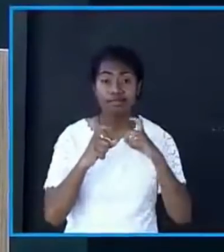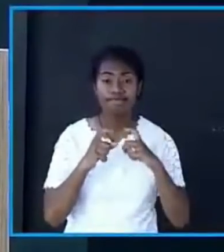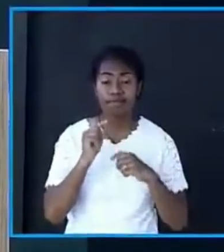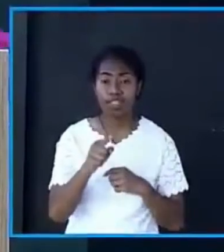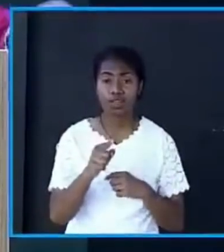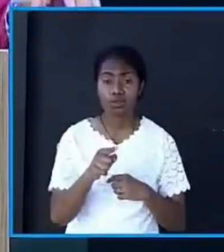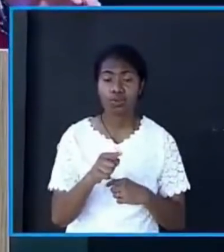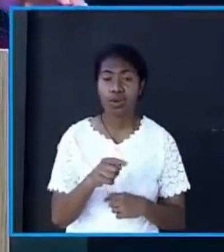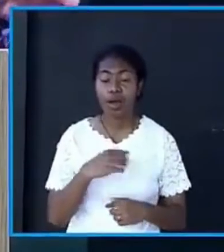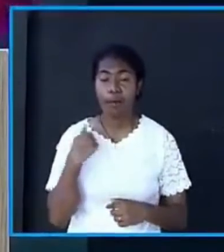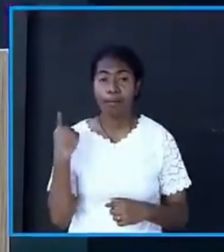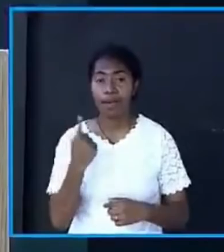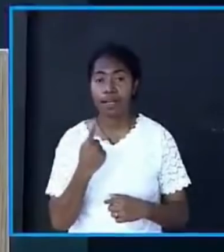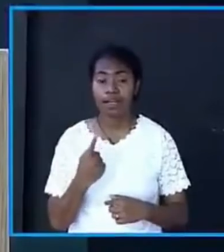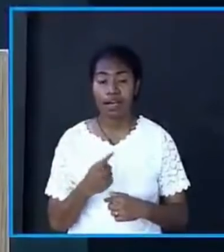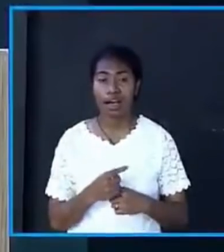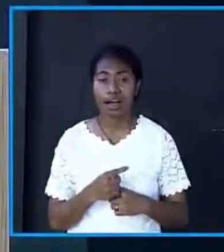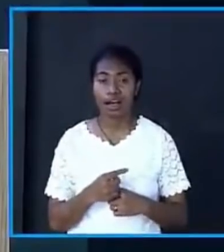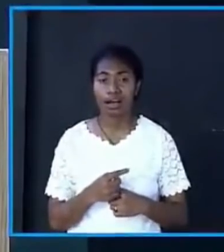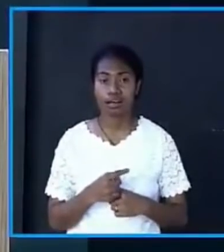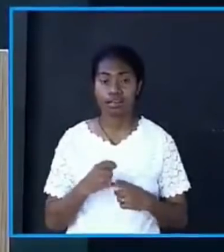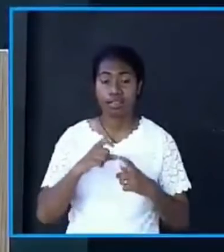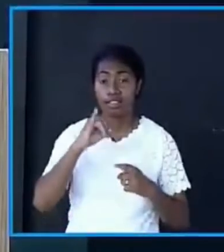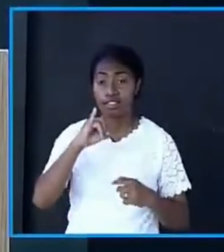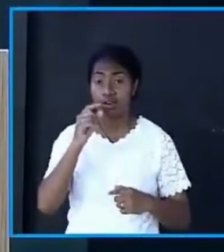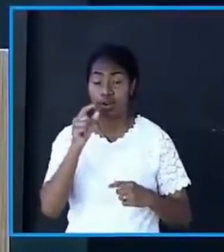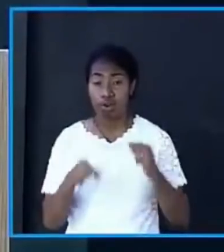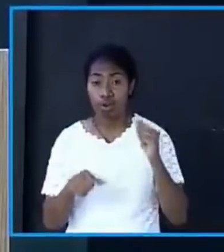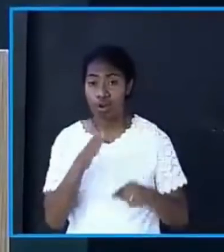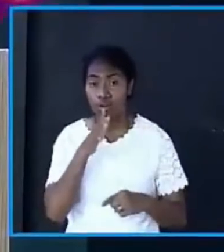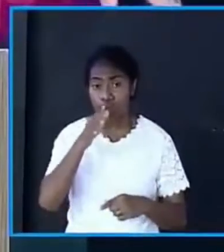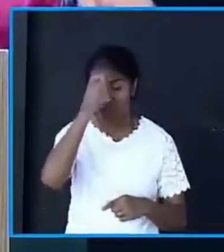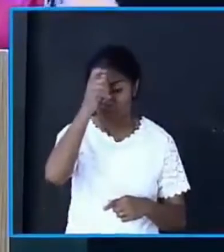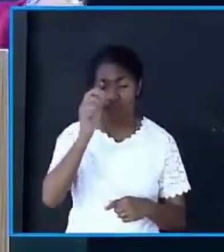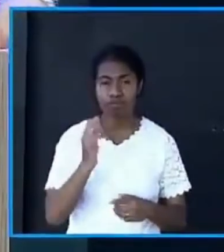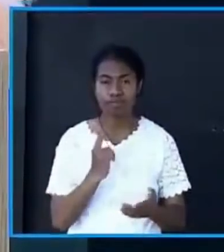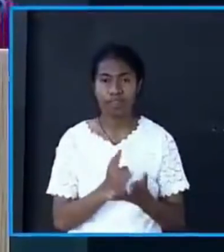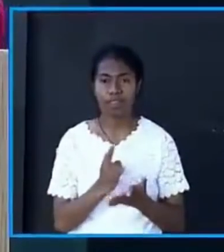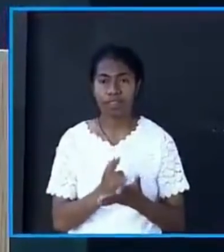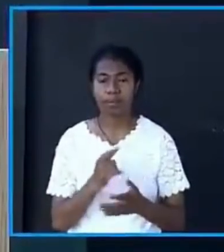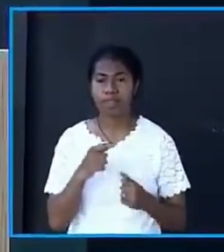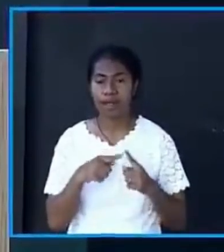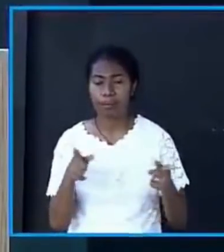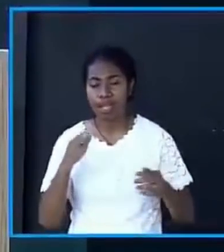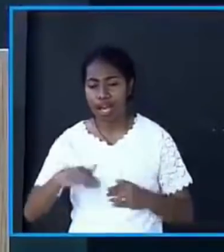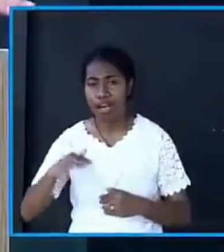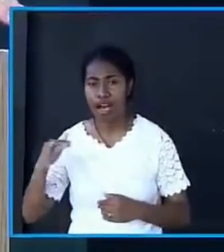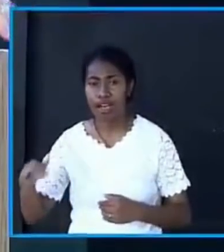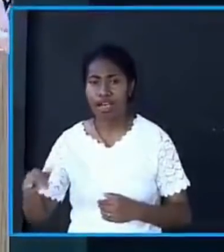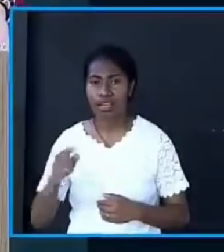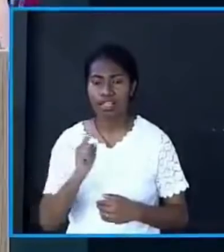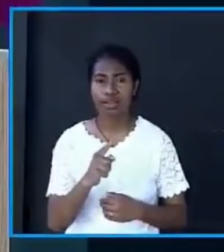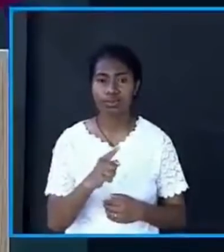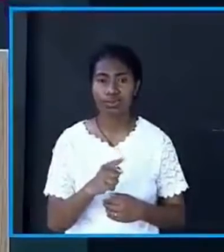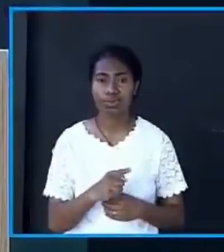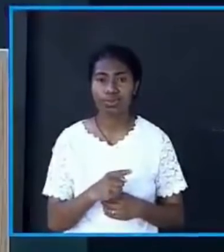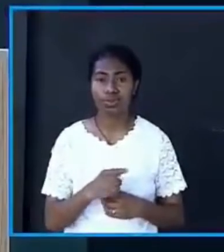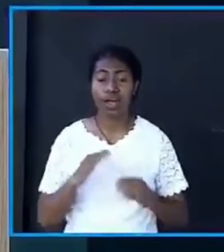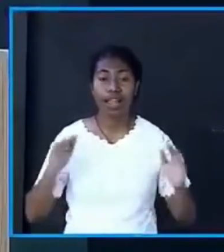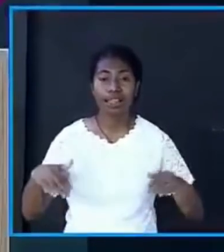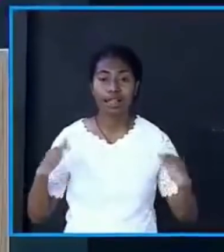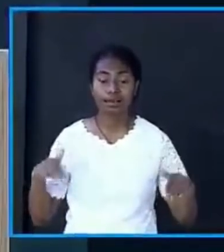bahwa mereka Ussy orangtuanya tidak kuat terbang lagi tapi anak-anak itu anak-anak bangau itu